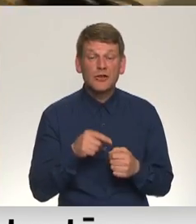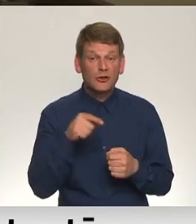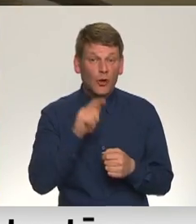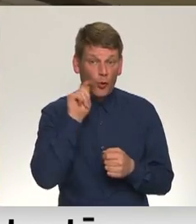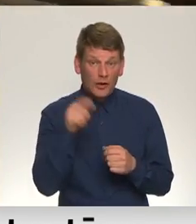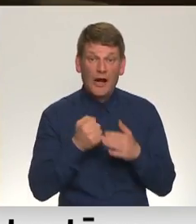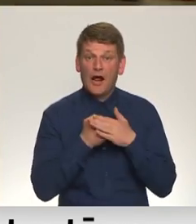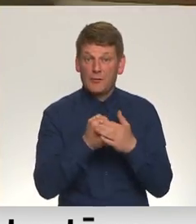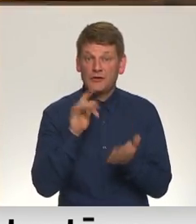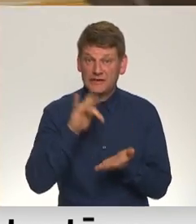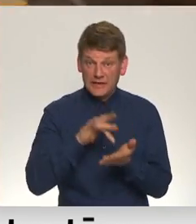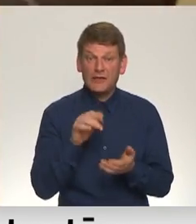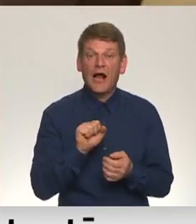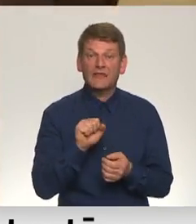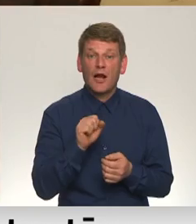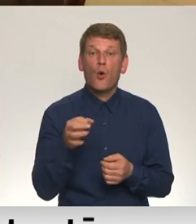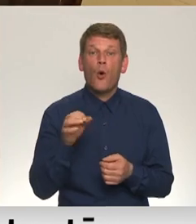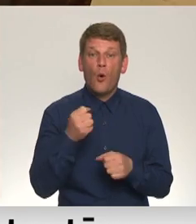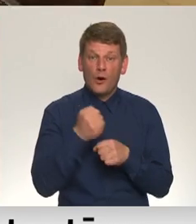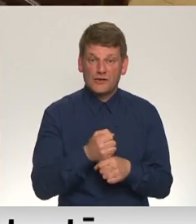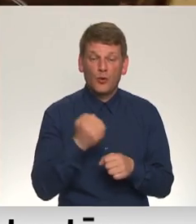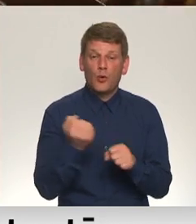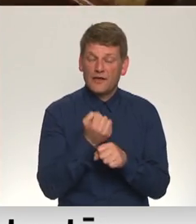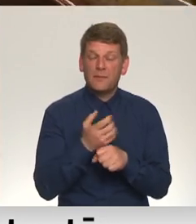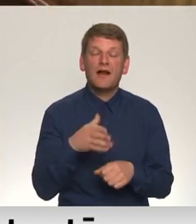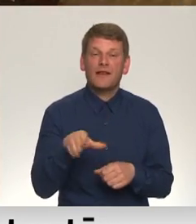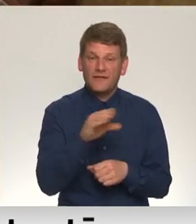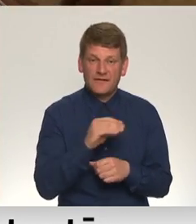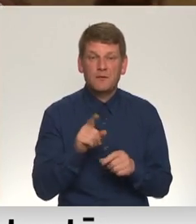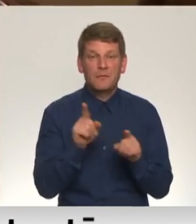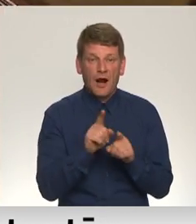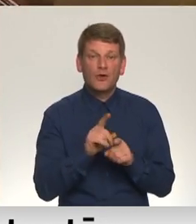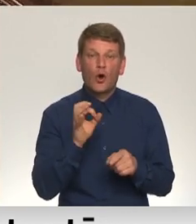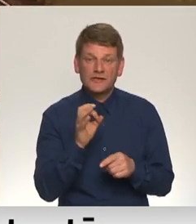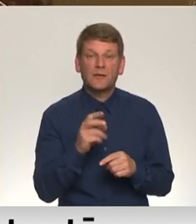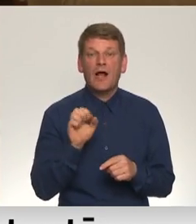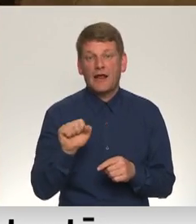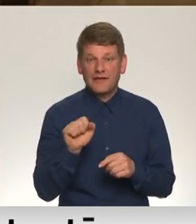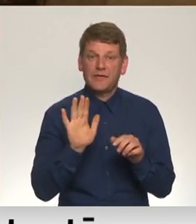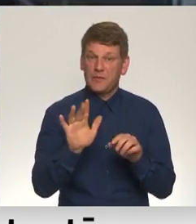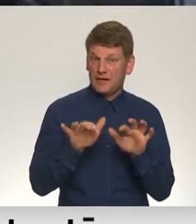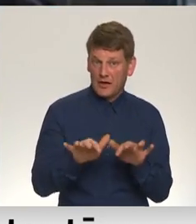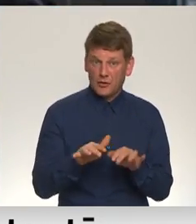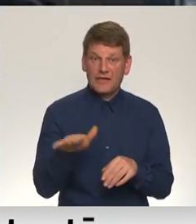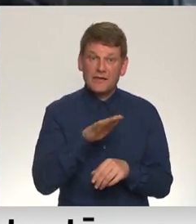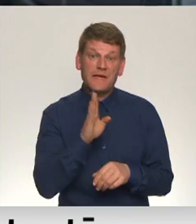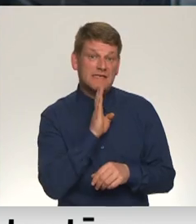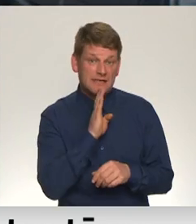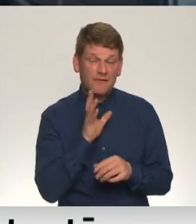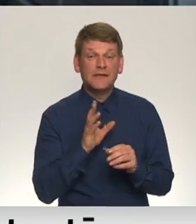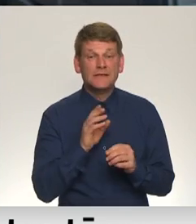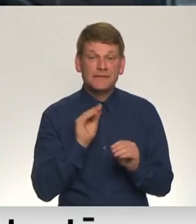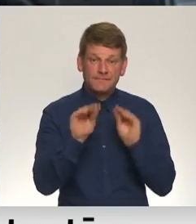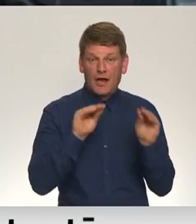Ukraiņu atbalsta centra Andreja ostā, nodarbināti ir viņi visi. Brāļi Ostaps un Andrejs pie datora, ģimenes sievietes